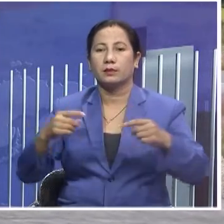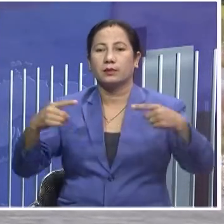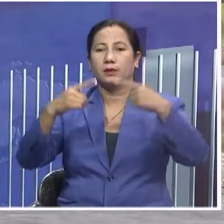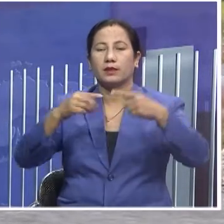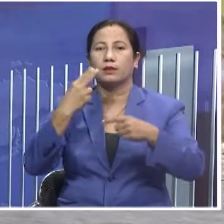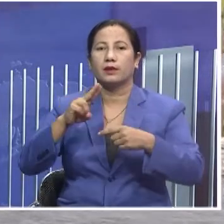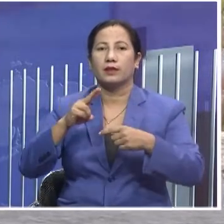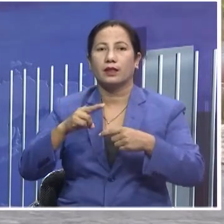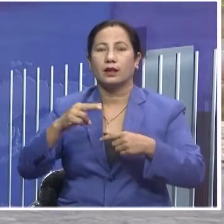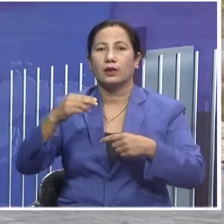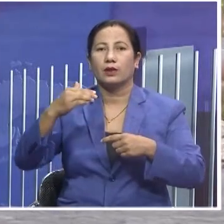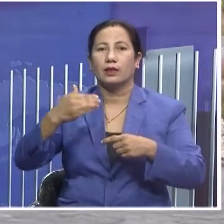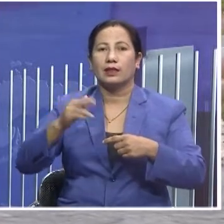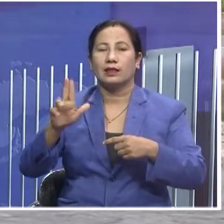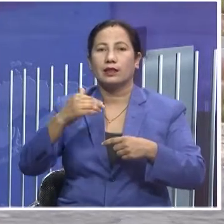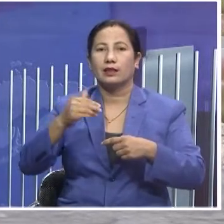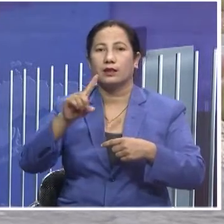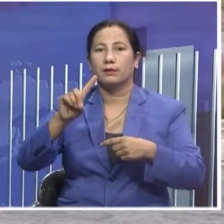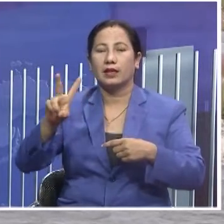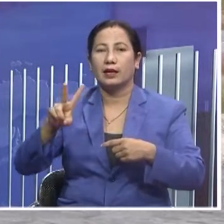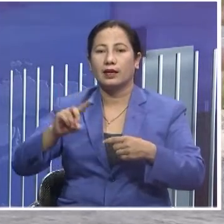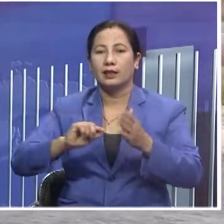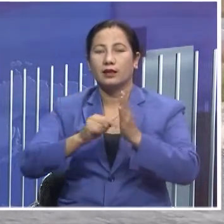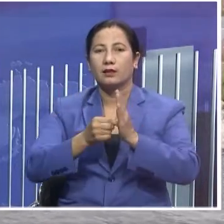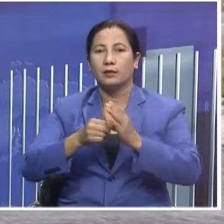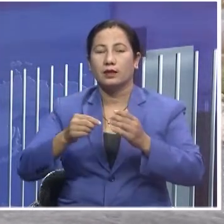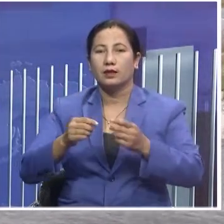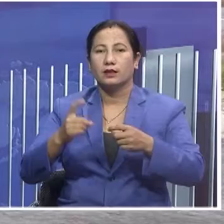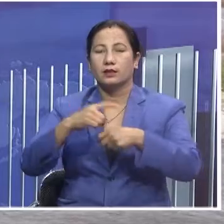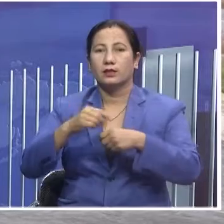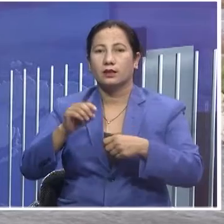भनेको लिमी लाप्चा 12 नम्बर सीमा स्तम्भ र